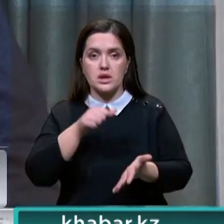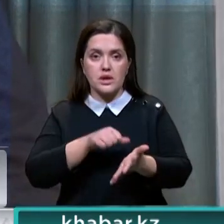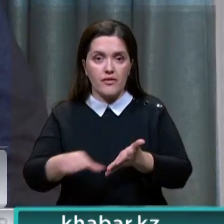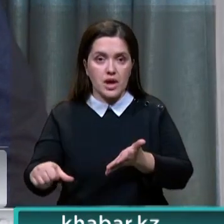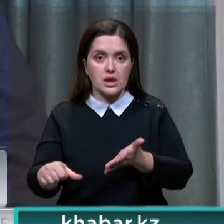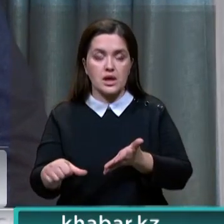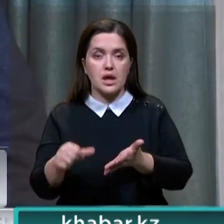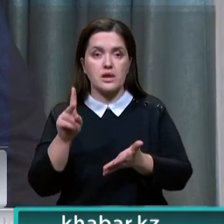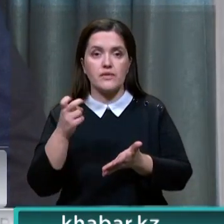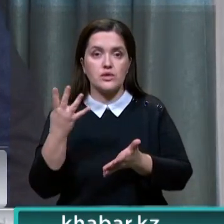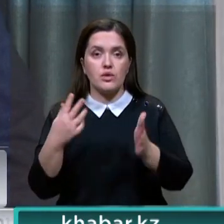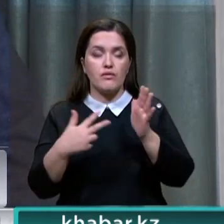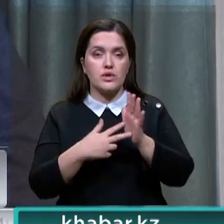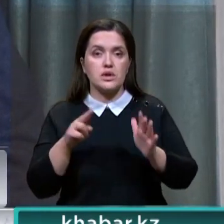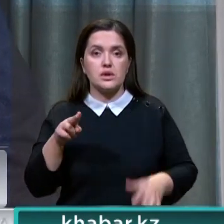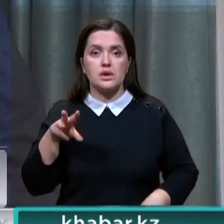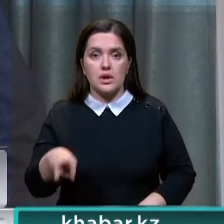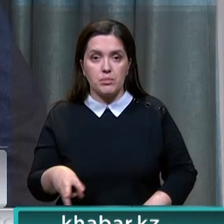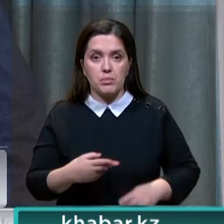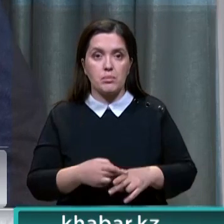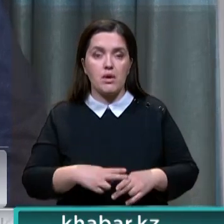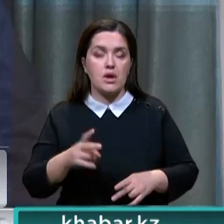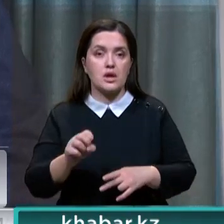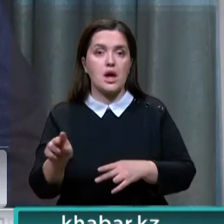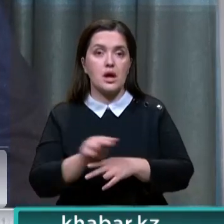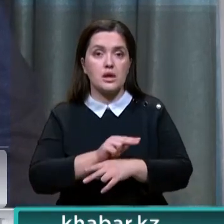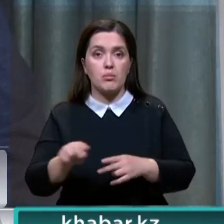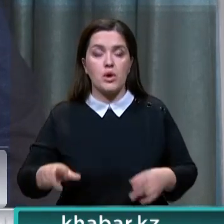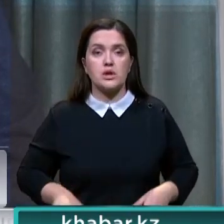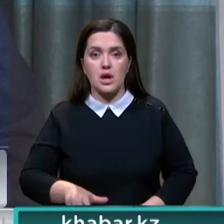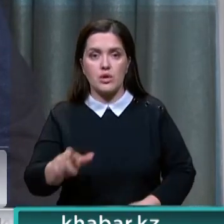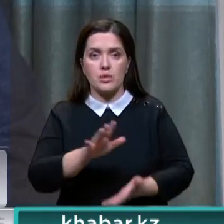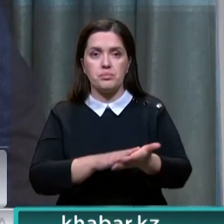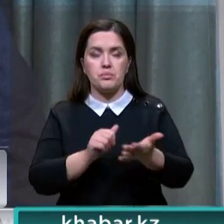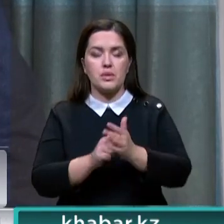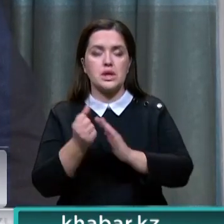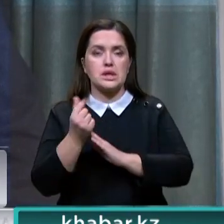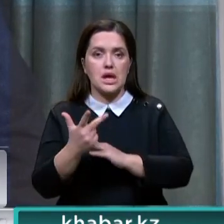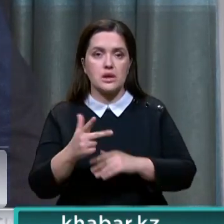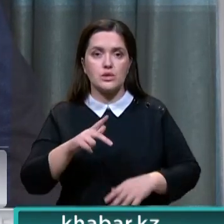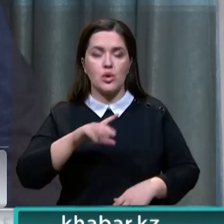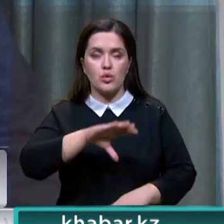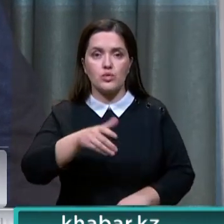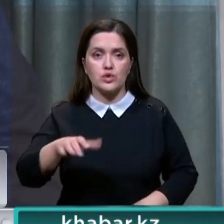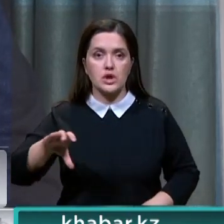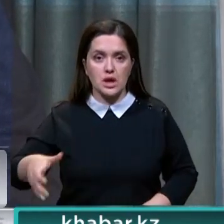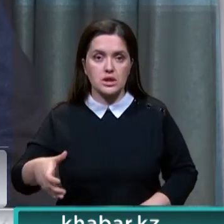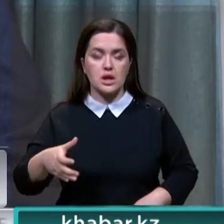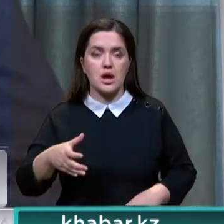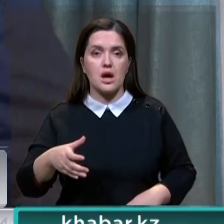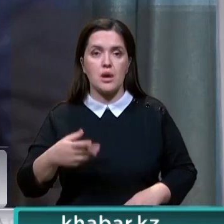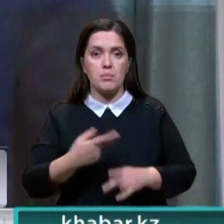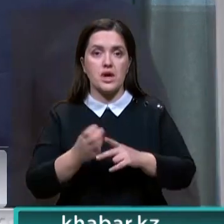покрытие, 248 километров находятся на капитальном ремонте, дороги разбиты на 13 участков, организовано 12